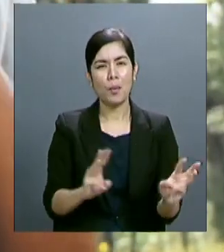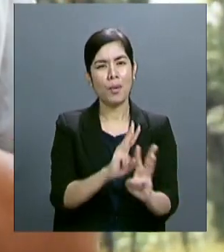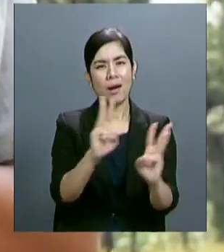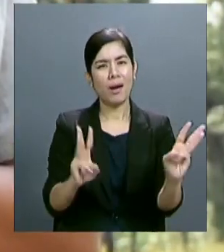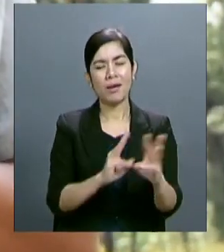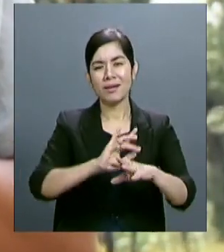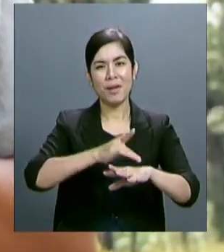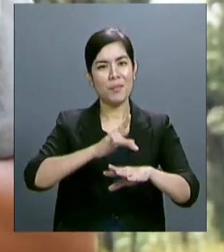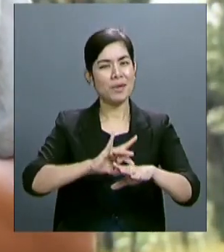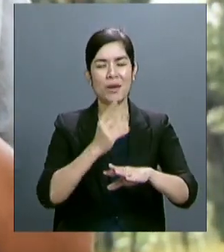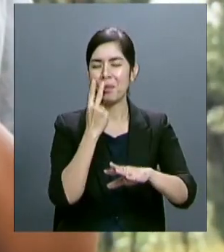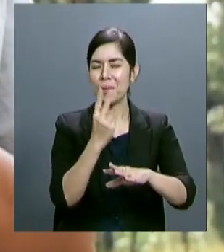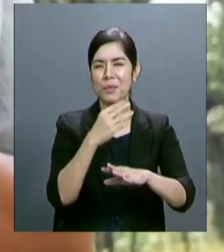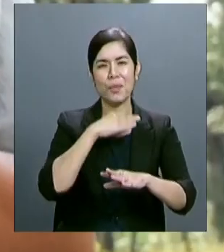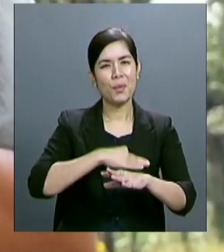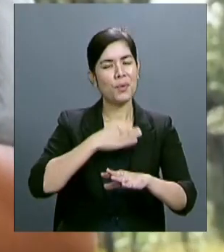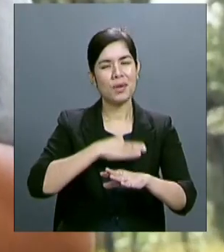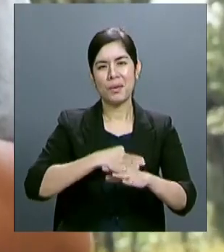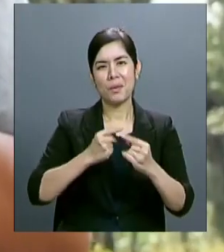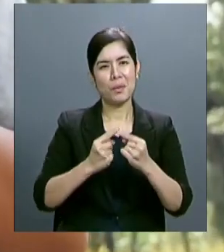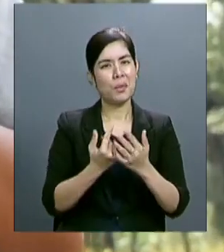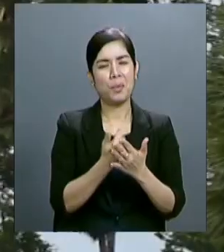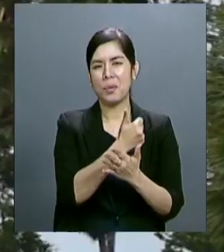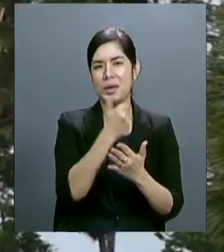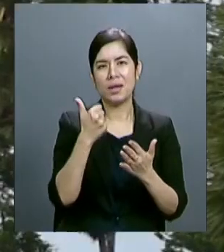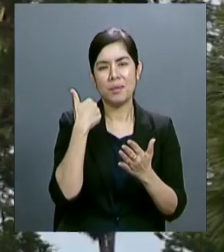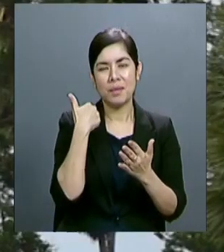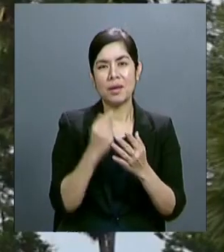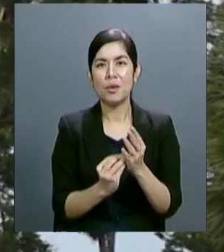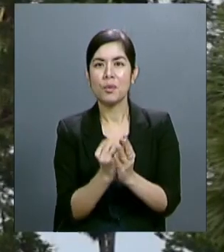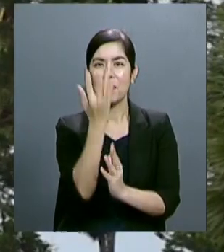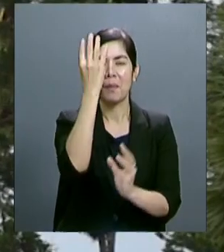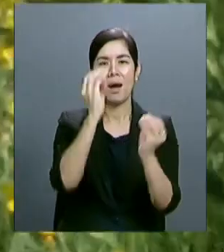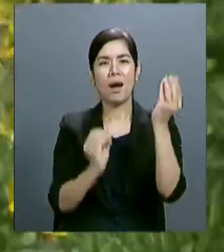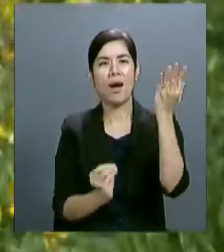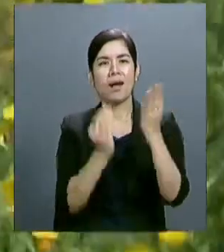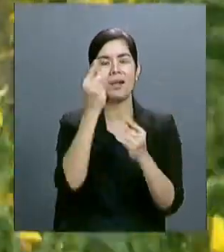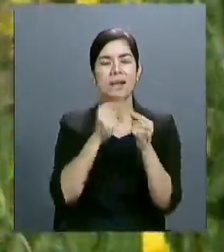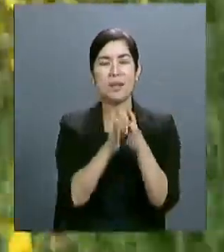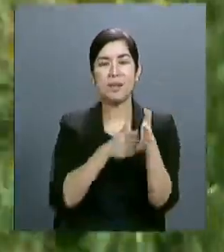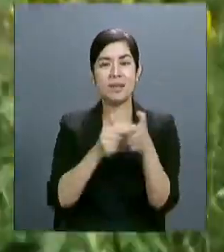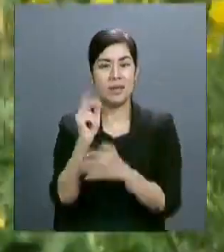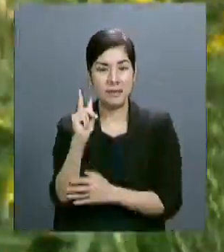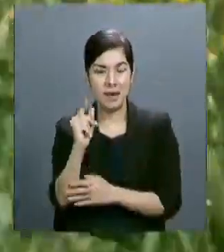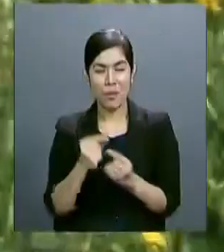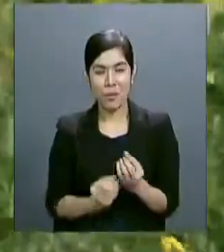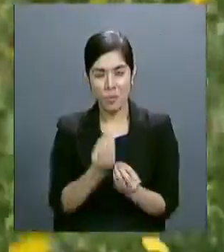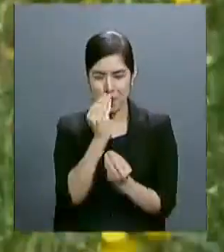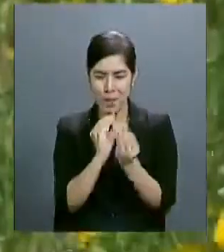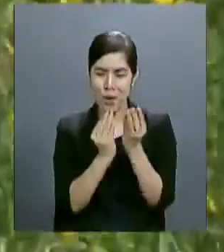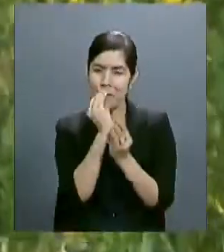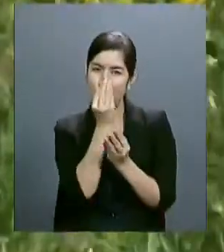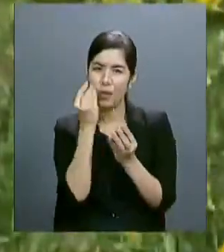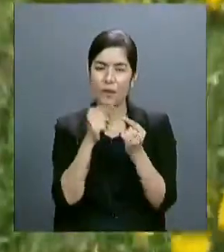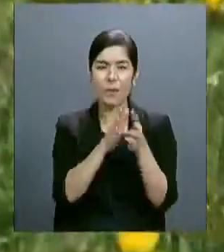รู้สึกถึงความเป็นธรรมชาติคือได้เห็นต้นไม้เขียวๆได้เห็นปอเทืองสีเหลือง